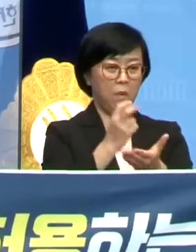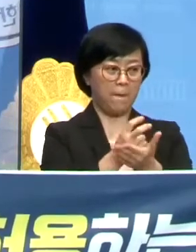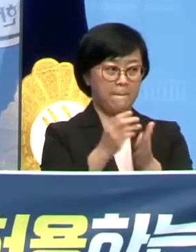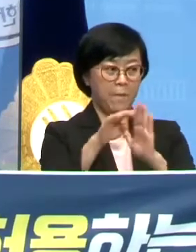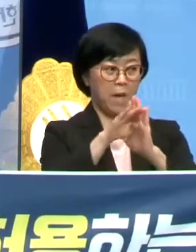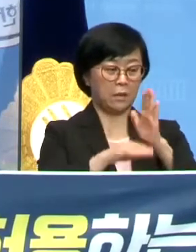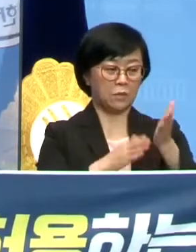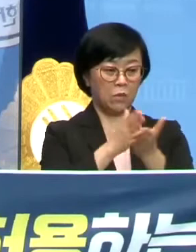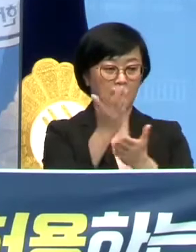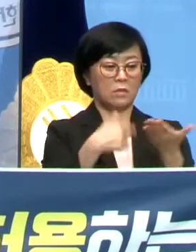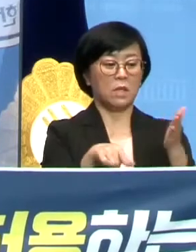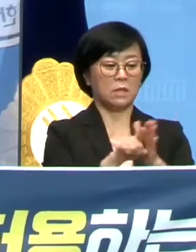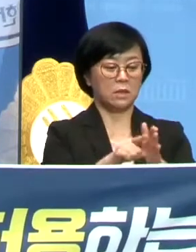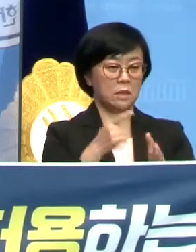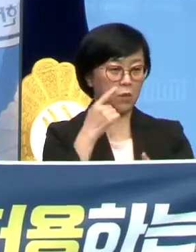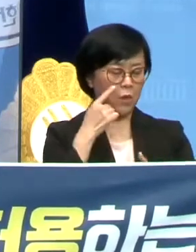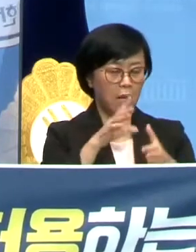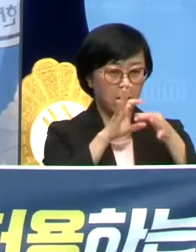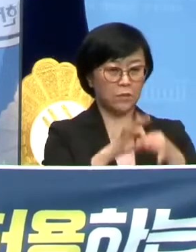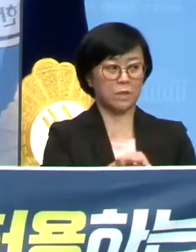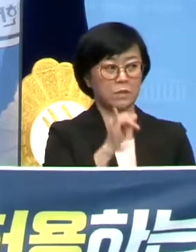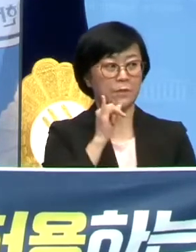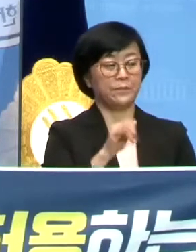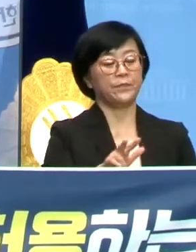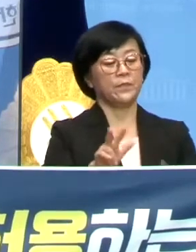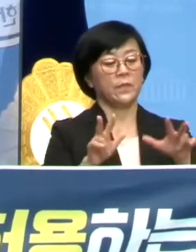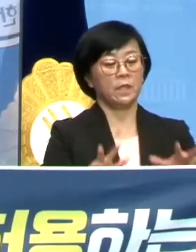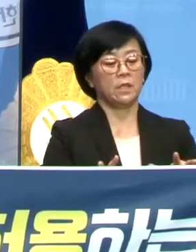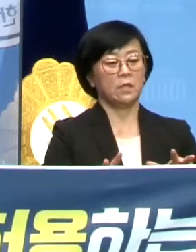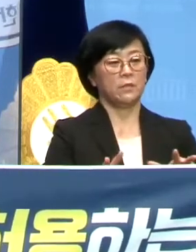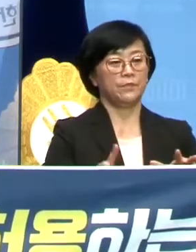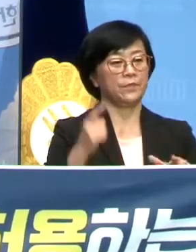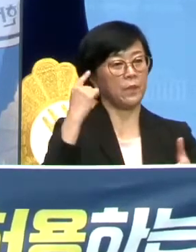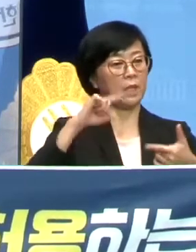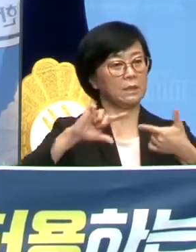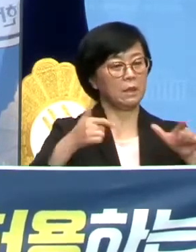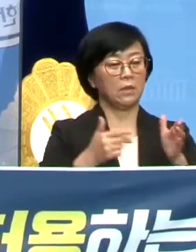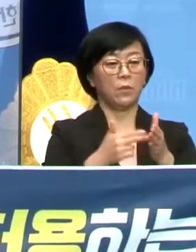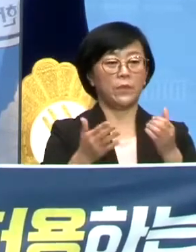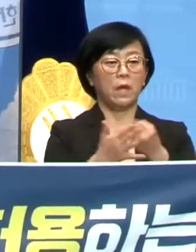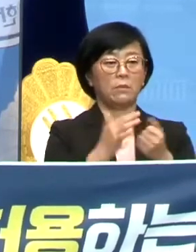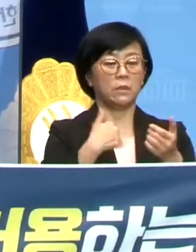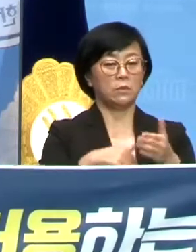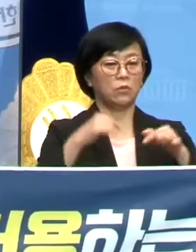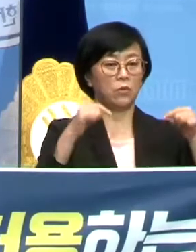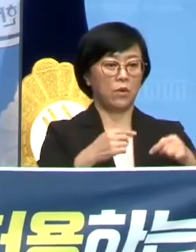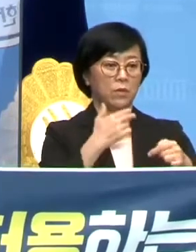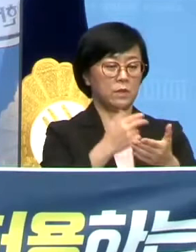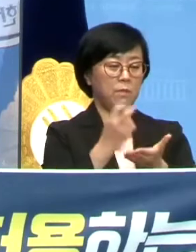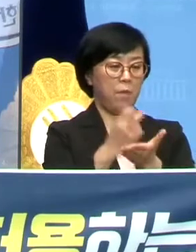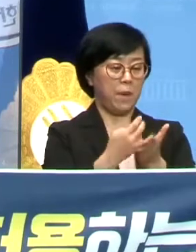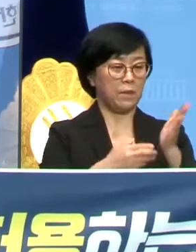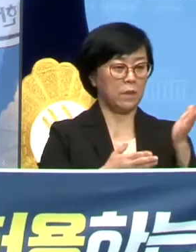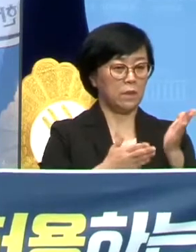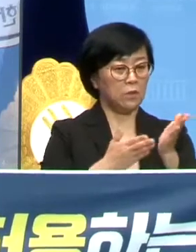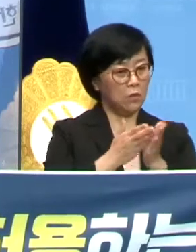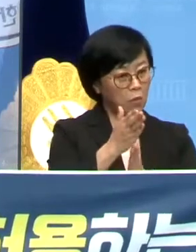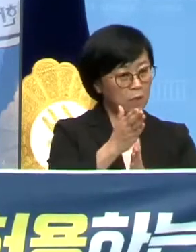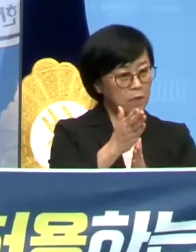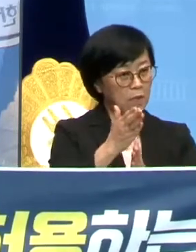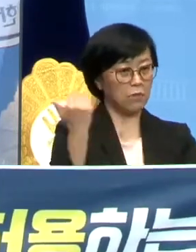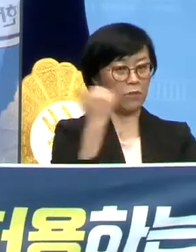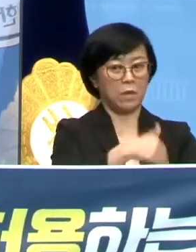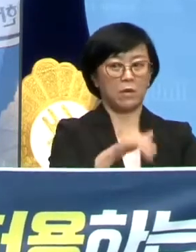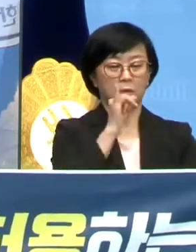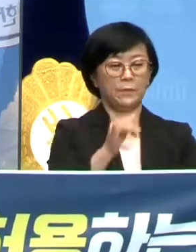통과시키는 시도를 계속해 온 바 있습니다 그리고 현재 이견이 없는 법안 이라며 제대로 된 논의 없이 허벌 졸속으로 통과 시키려